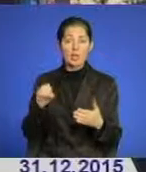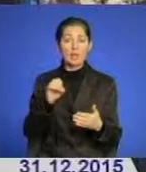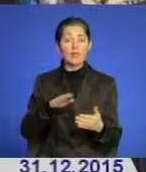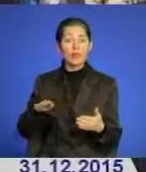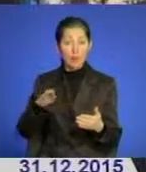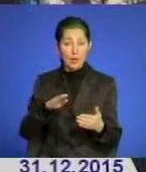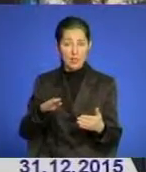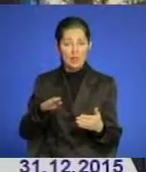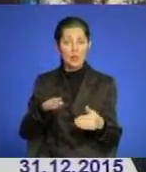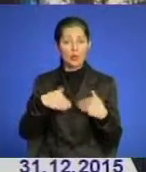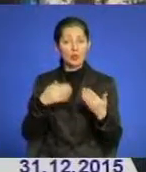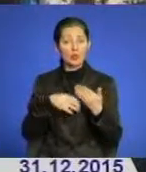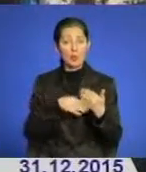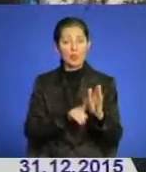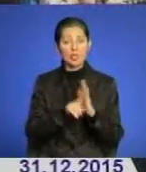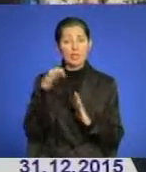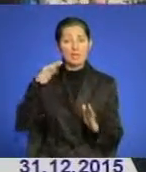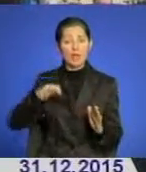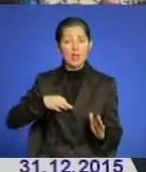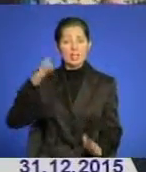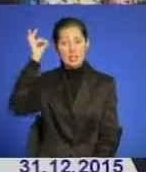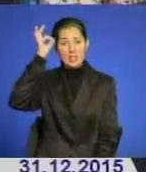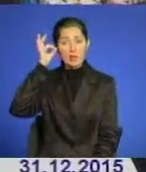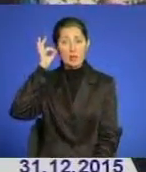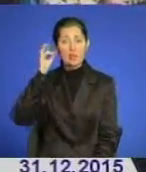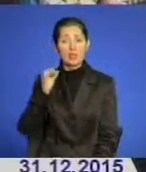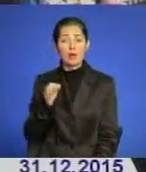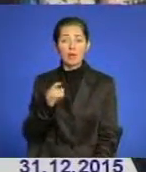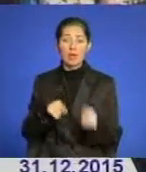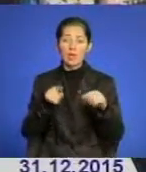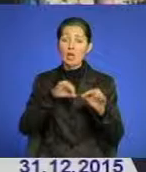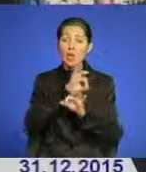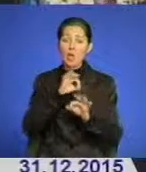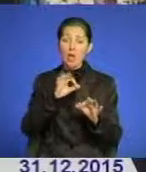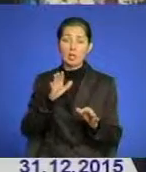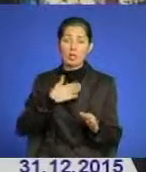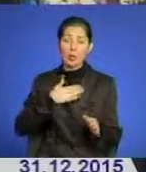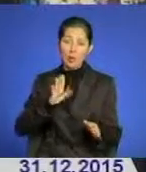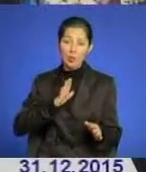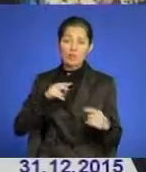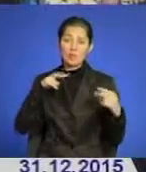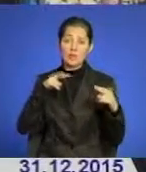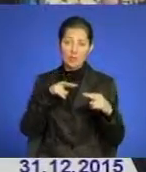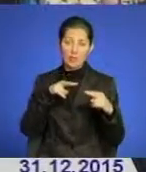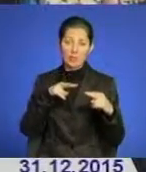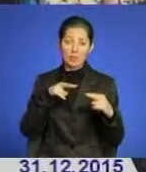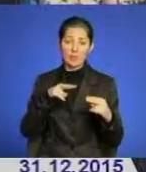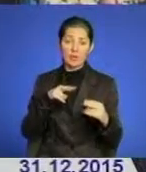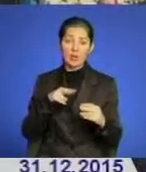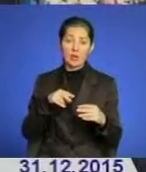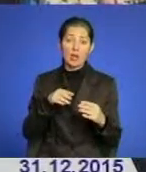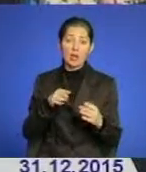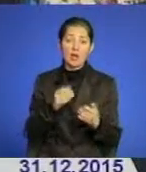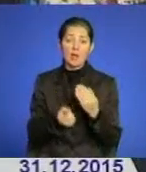цю допомогу, починаючи від Франції, Німеччини. По деяких проєктах ви були свідками. В основній масі